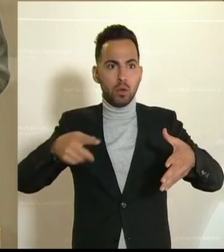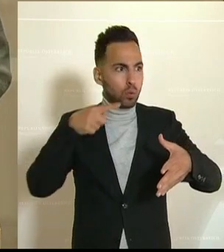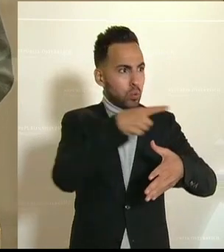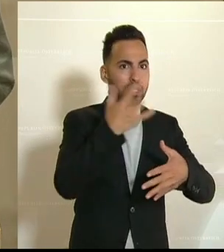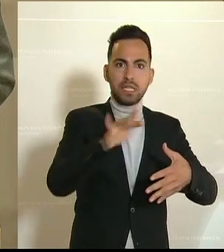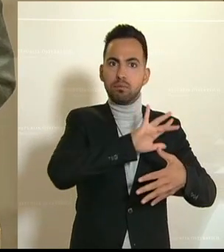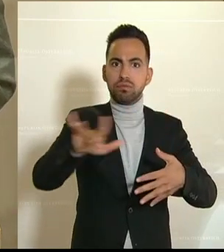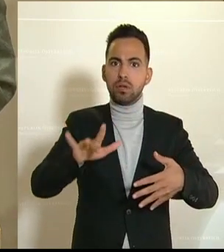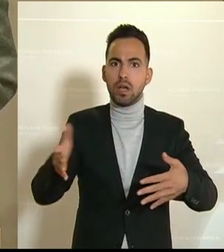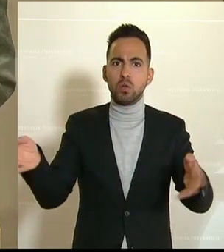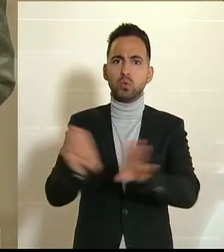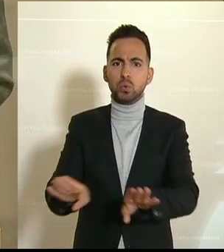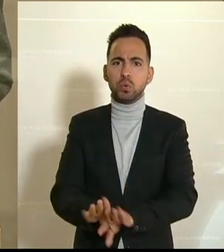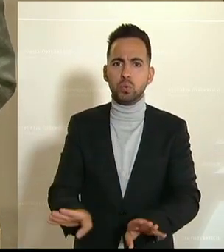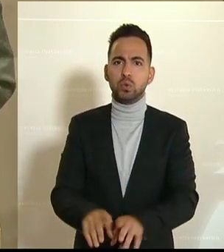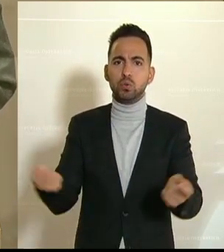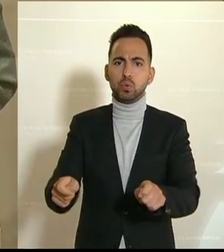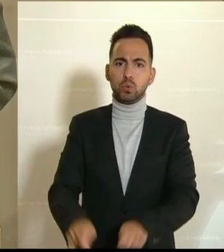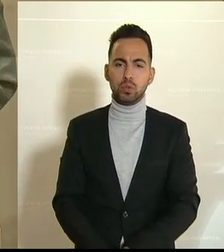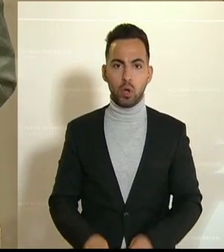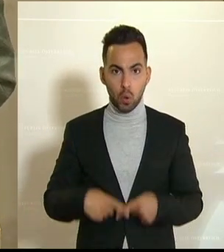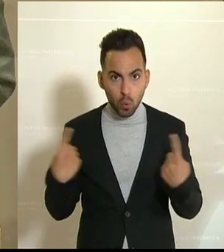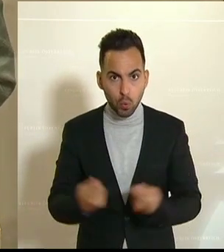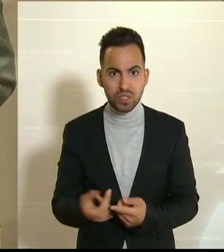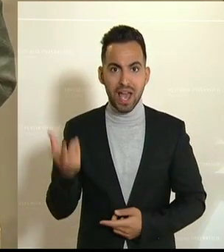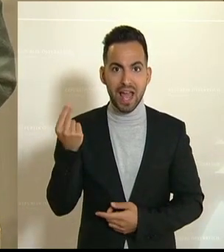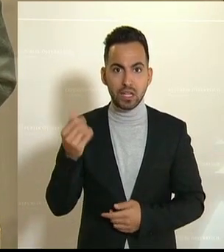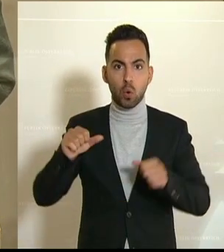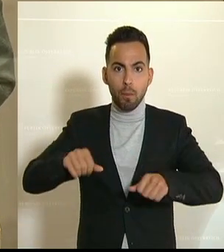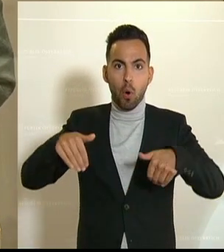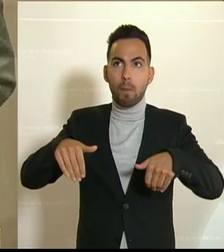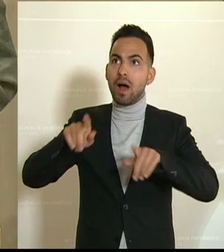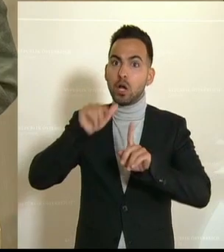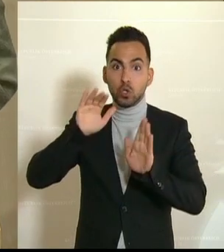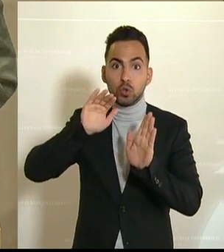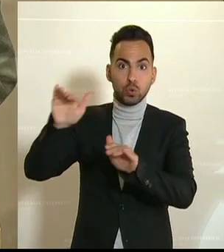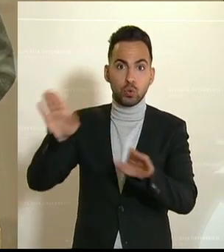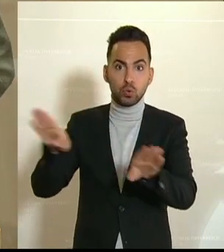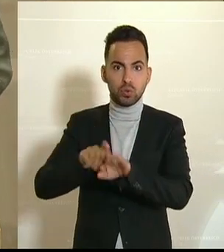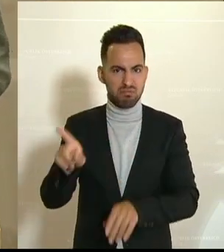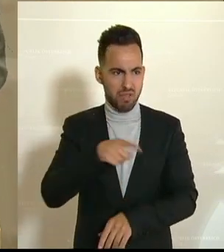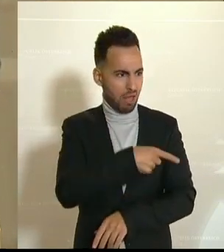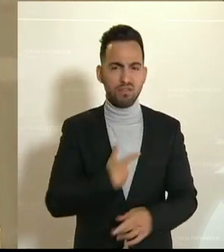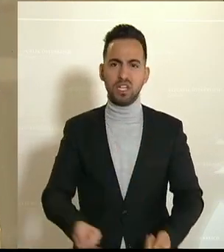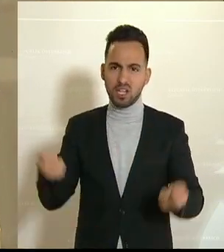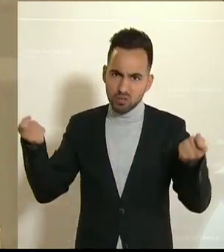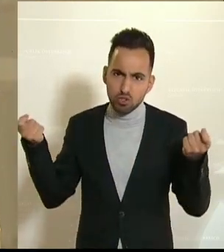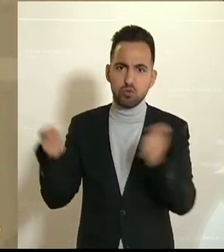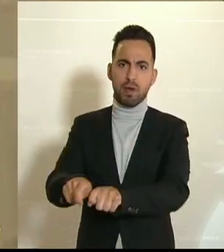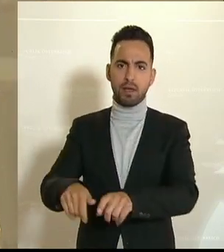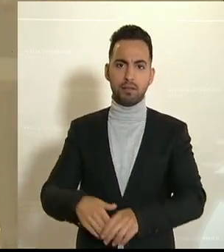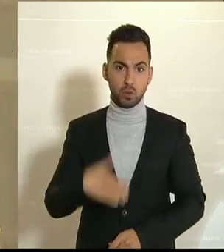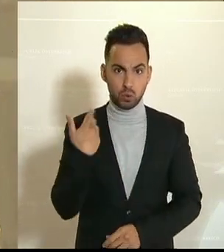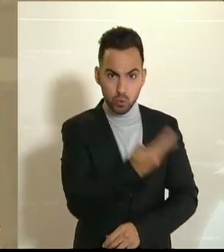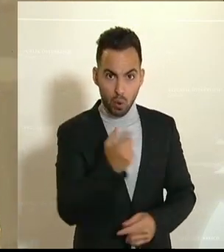man auch mal aussprechen. Sie schützen nämlich unsere Eltern und Großeltern und Urgroßeltern nicht. Sie sperren sie weg. Das ist Ihre